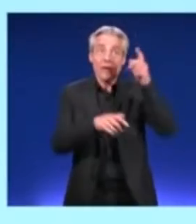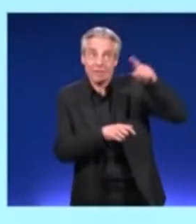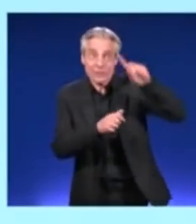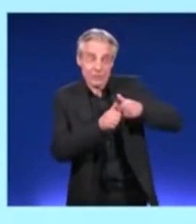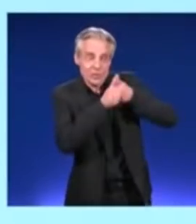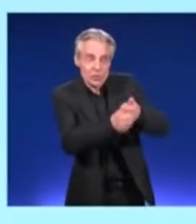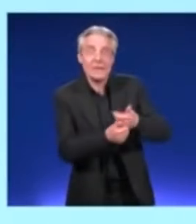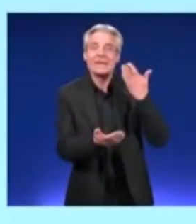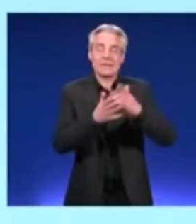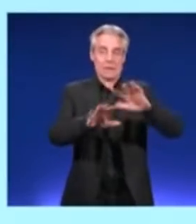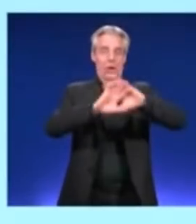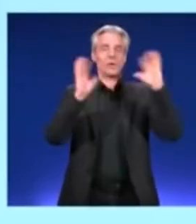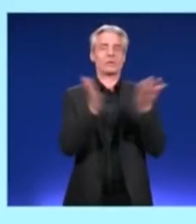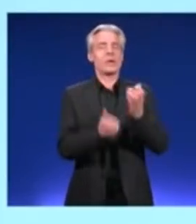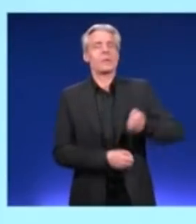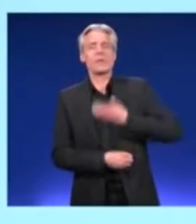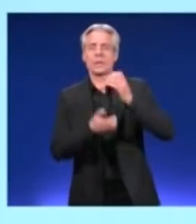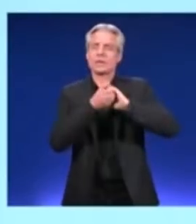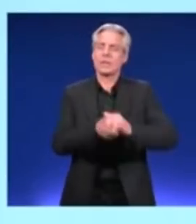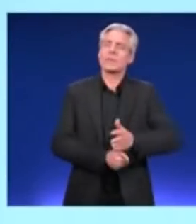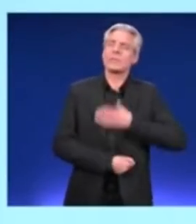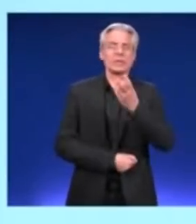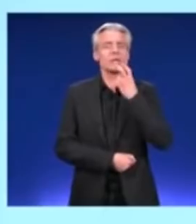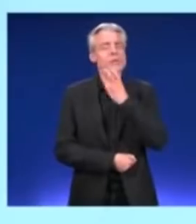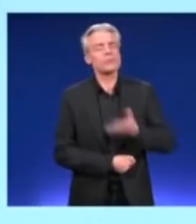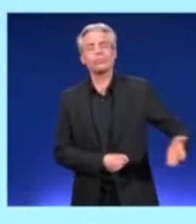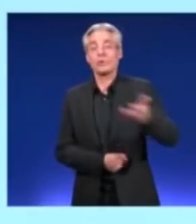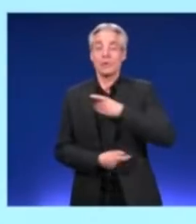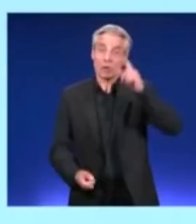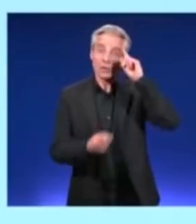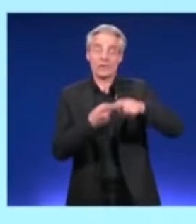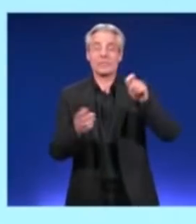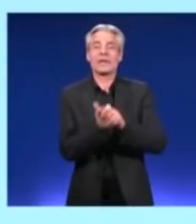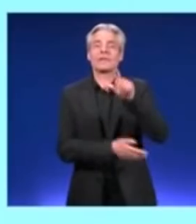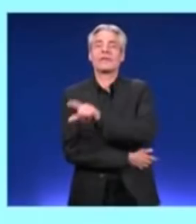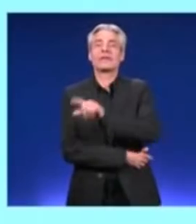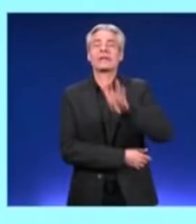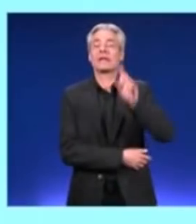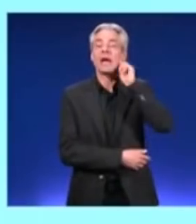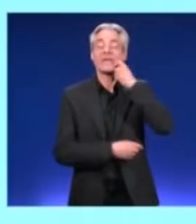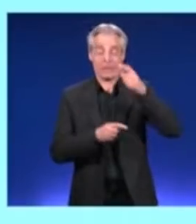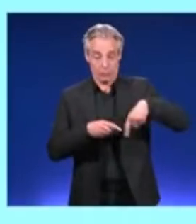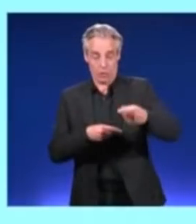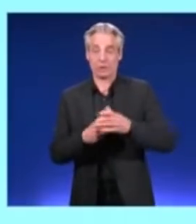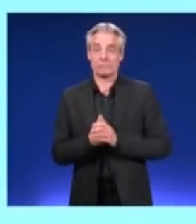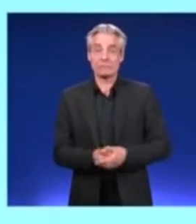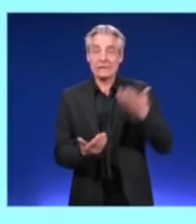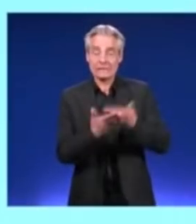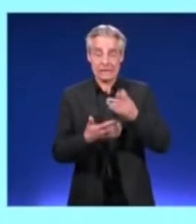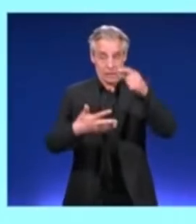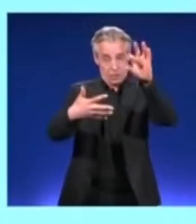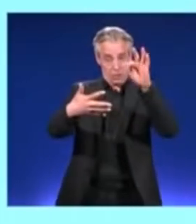chers compatriotes, mes chers amis, les enjeux du 24 avril. Ce sont les